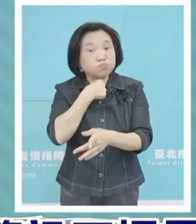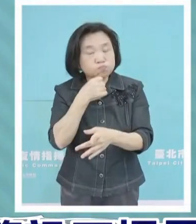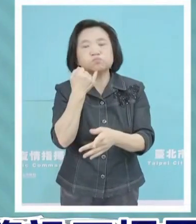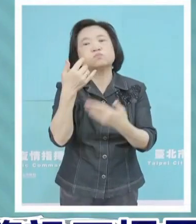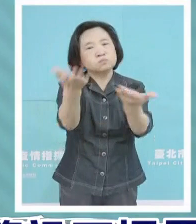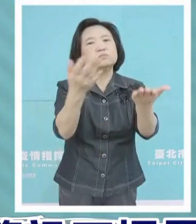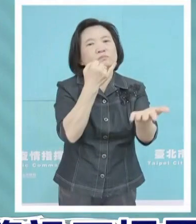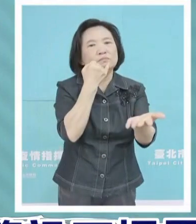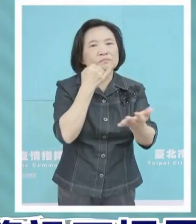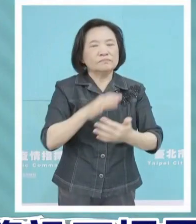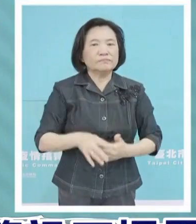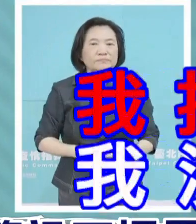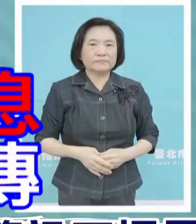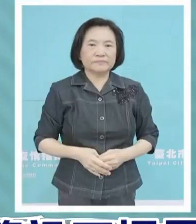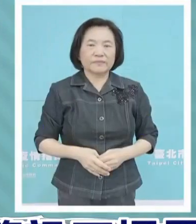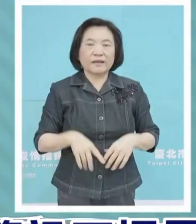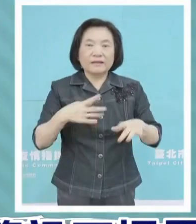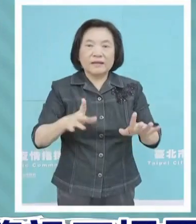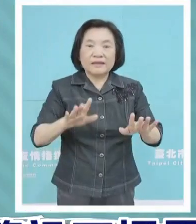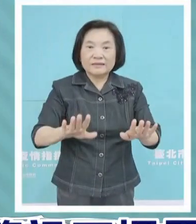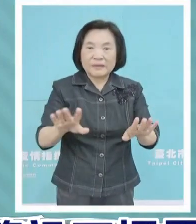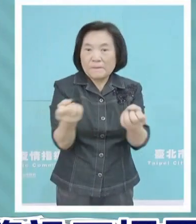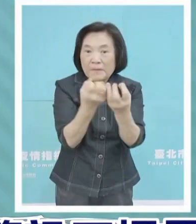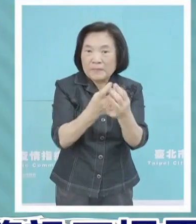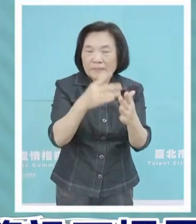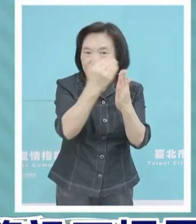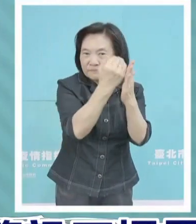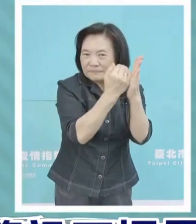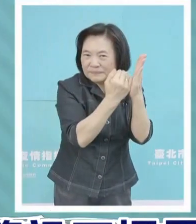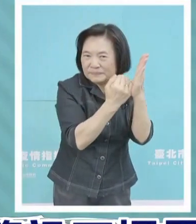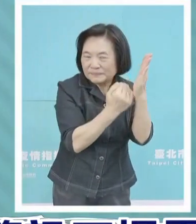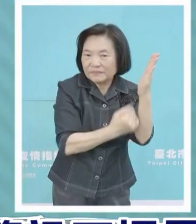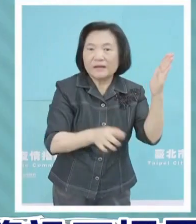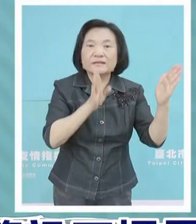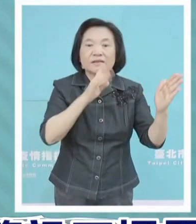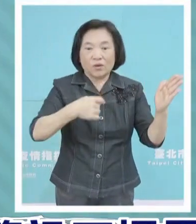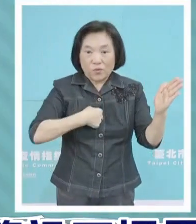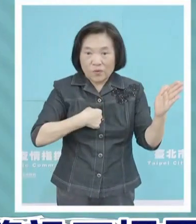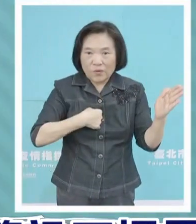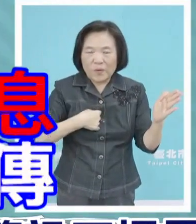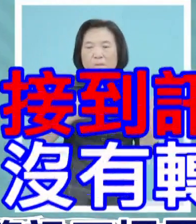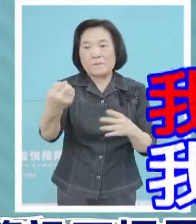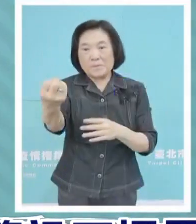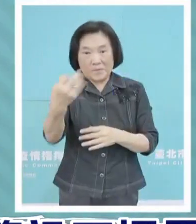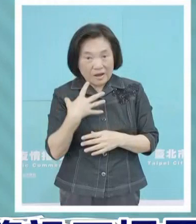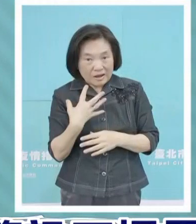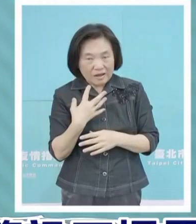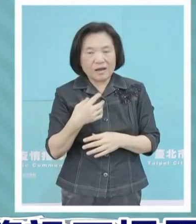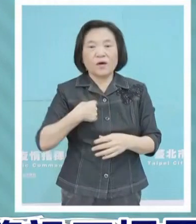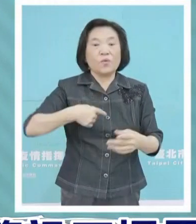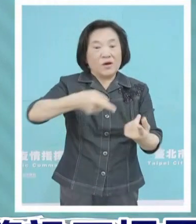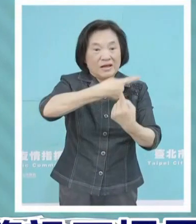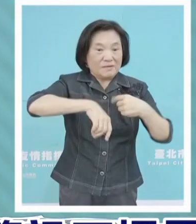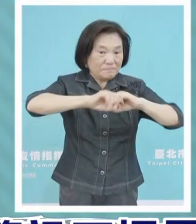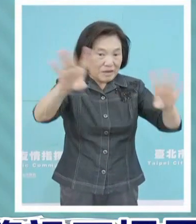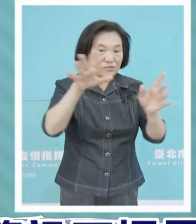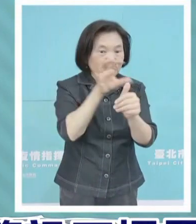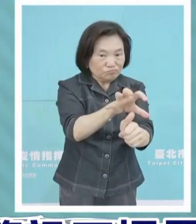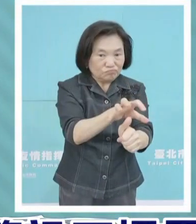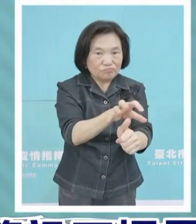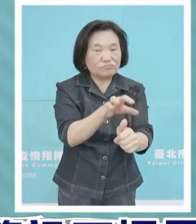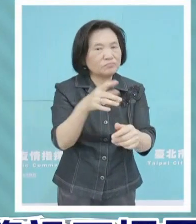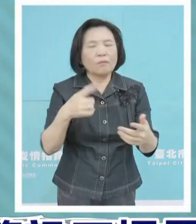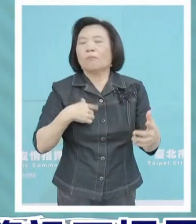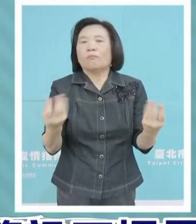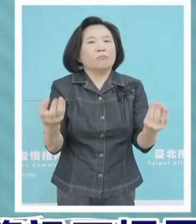里面都是一个我接到讯息我没有转传，这是我作为一位行政首长